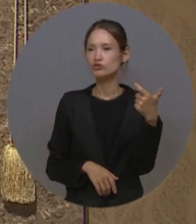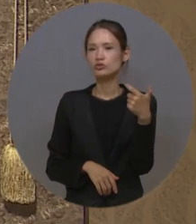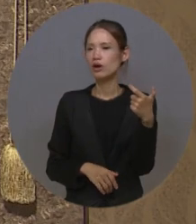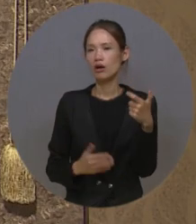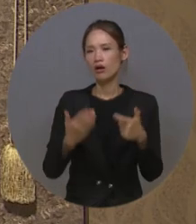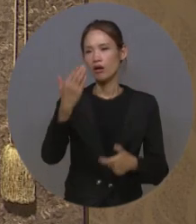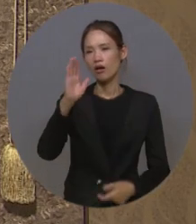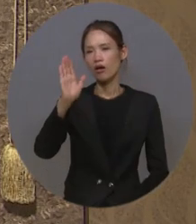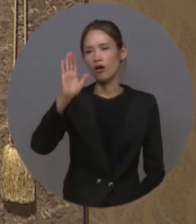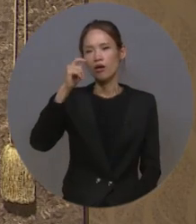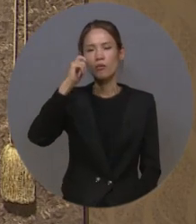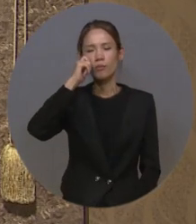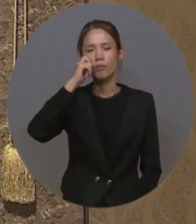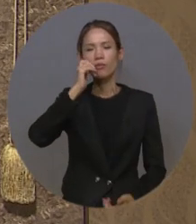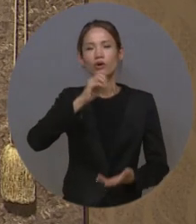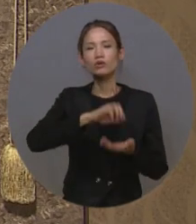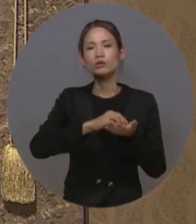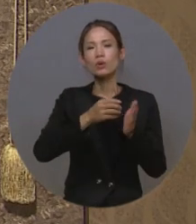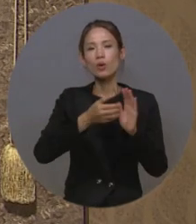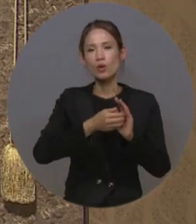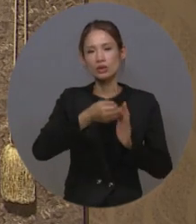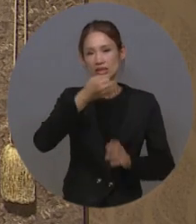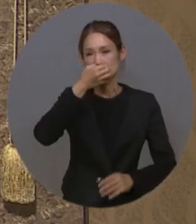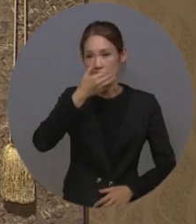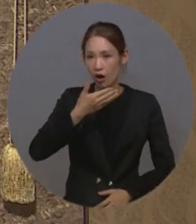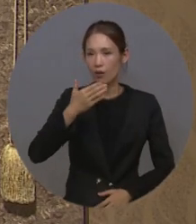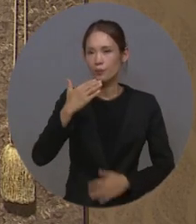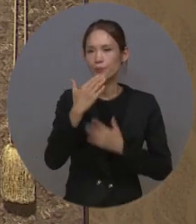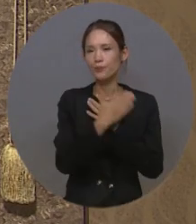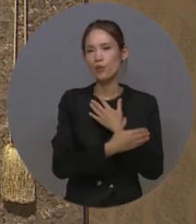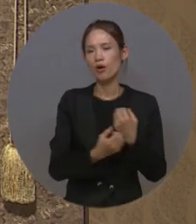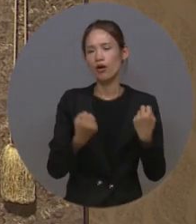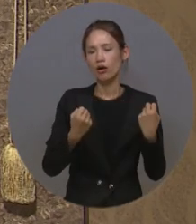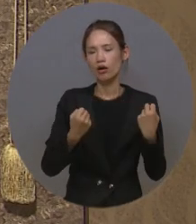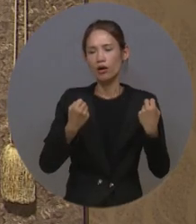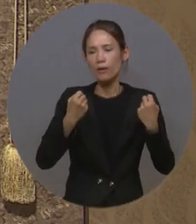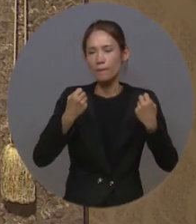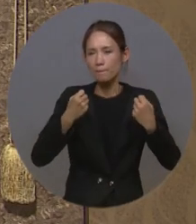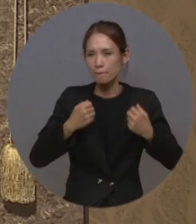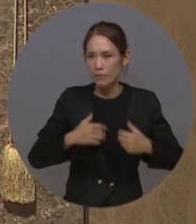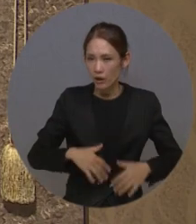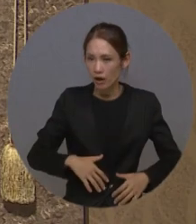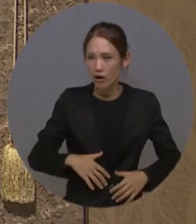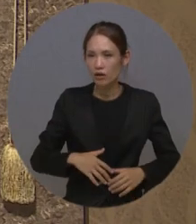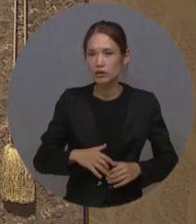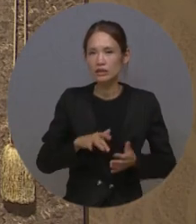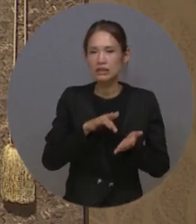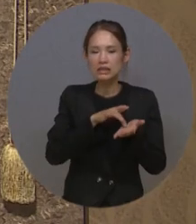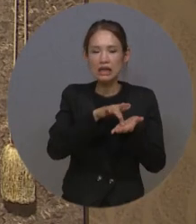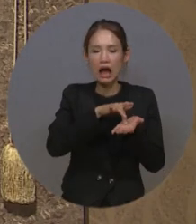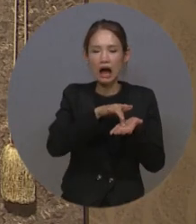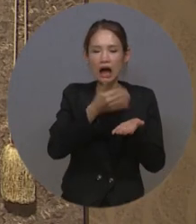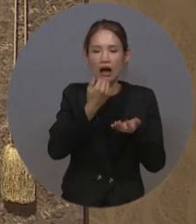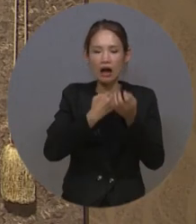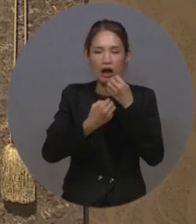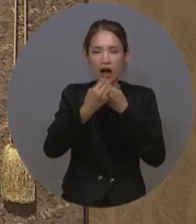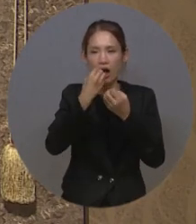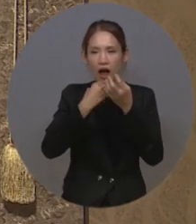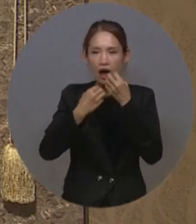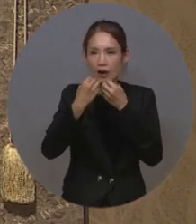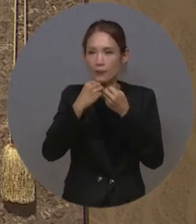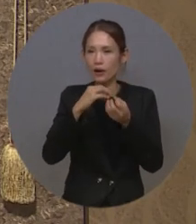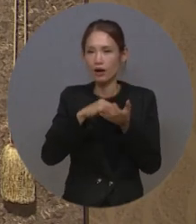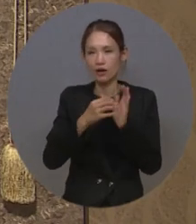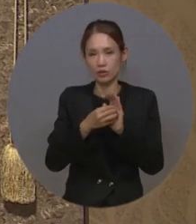정도로 네. 되게 그러셨는데 몸이 너무 안 좋았었는데 정말 약을 이만큼씩 드셨으니까.